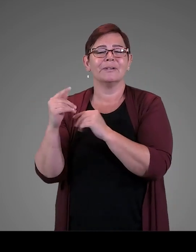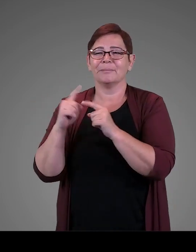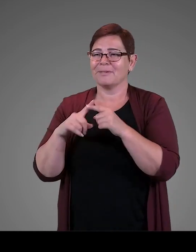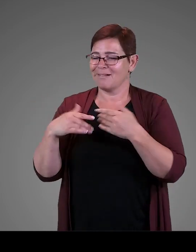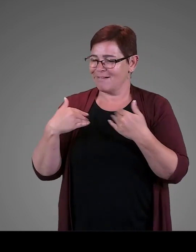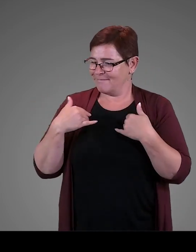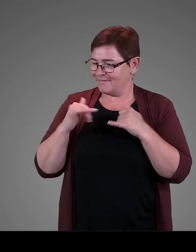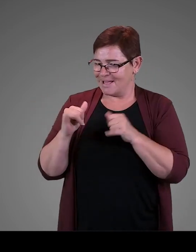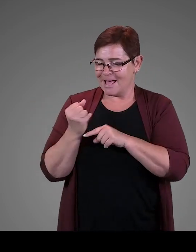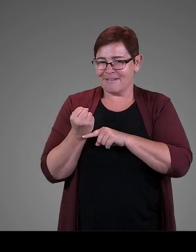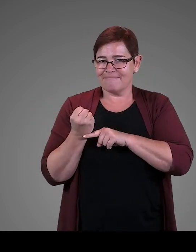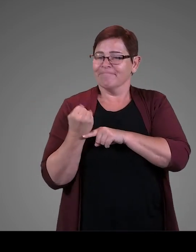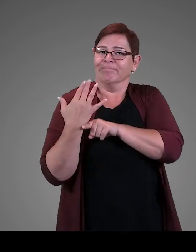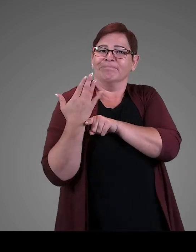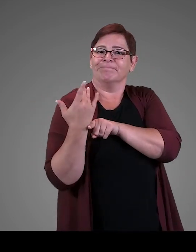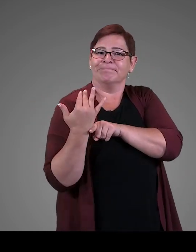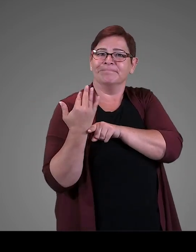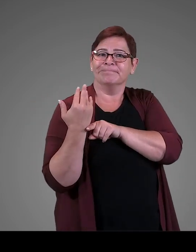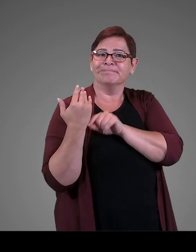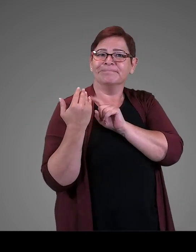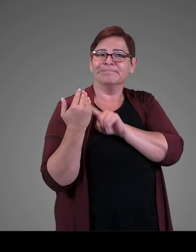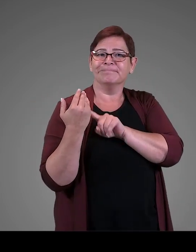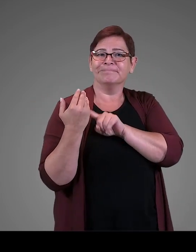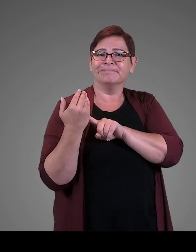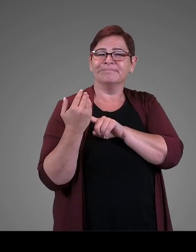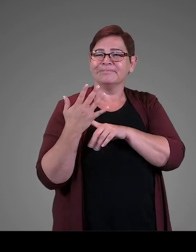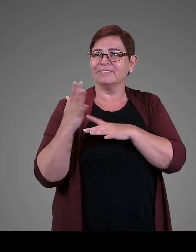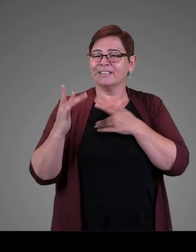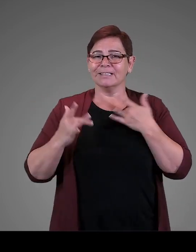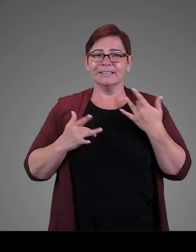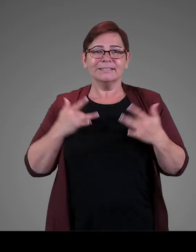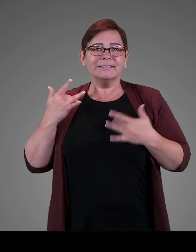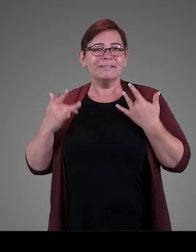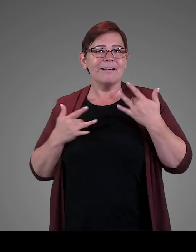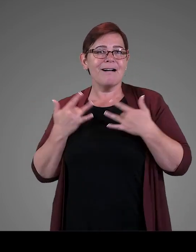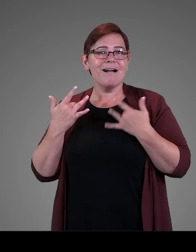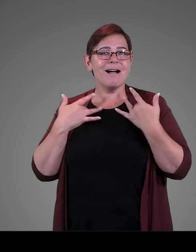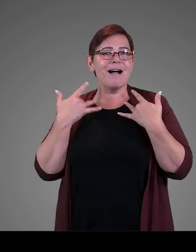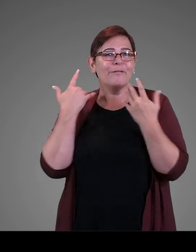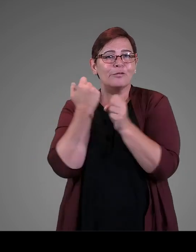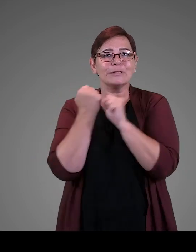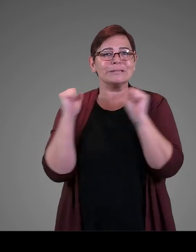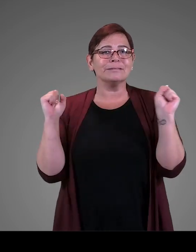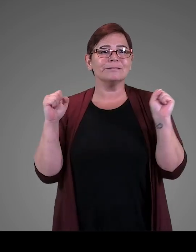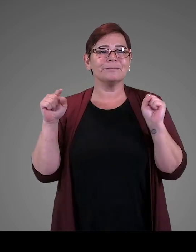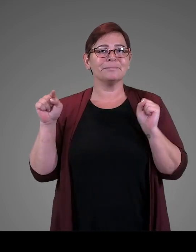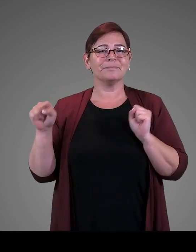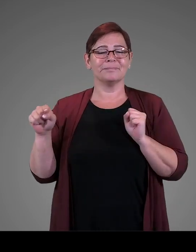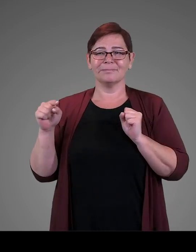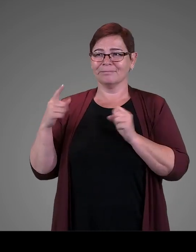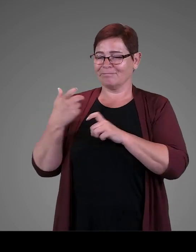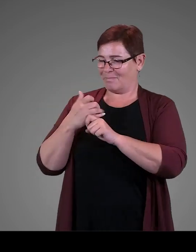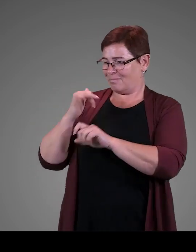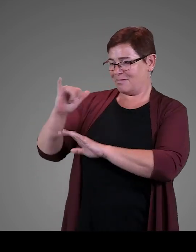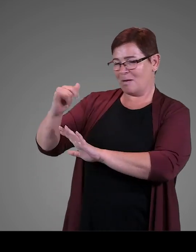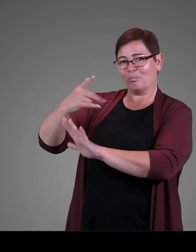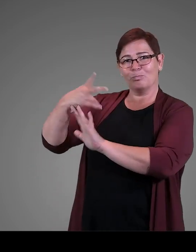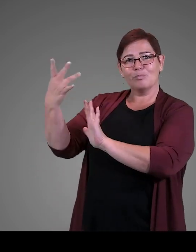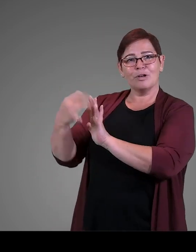of excitement and freedom that I get from this project that I don't from my other job.